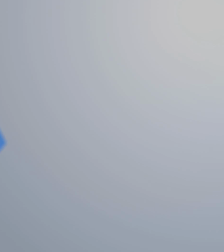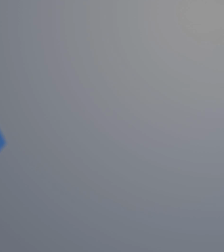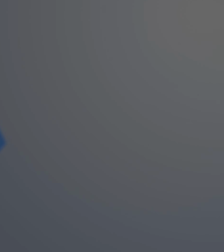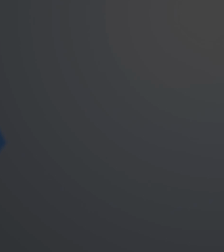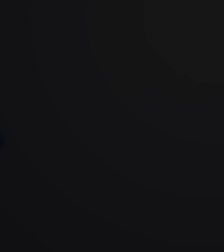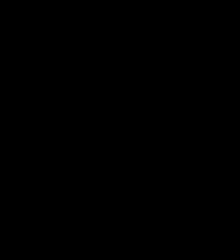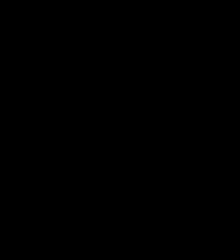Hvala što pratite